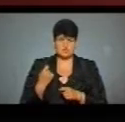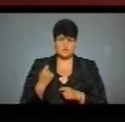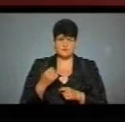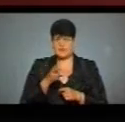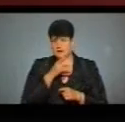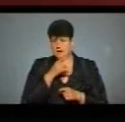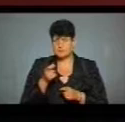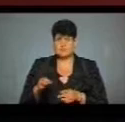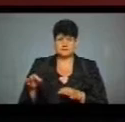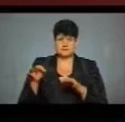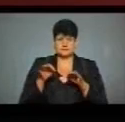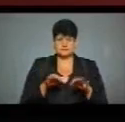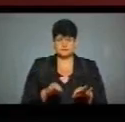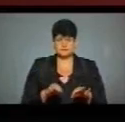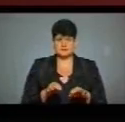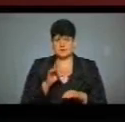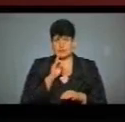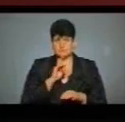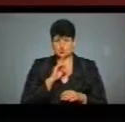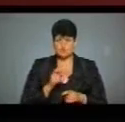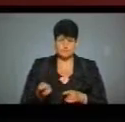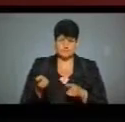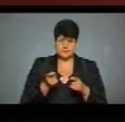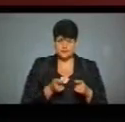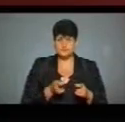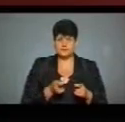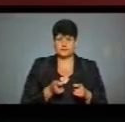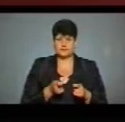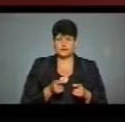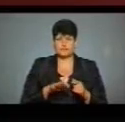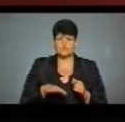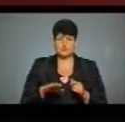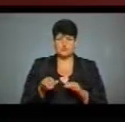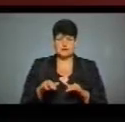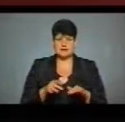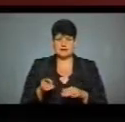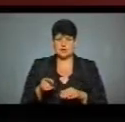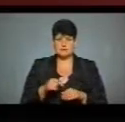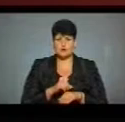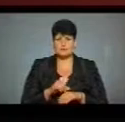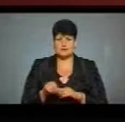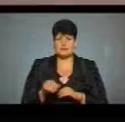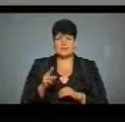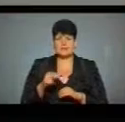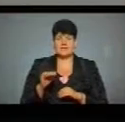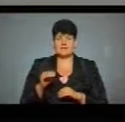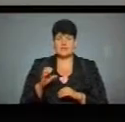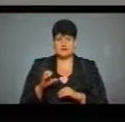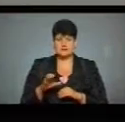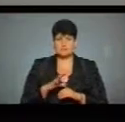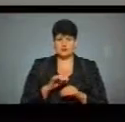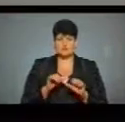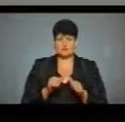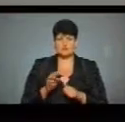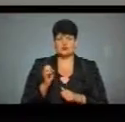строків транзитних перевезень, тимчасового везення, в зоні діяльності Тернопільської митниці ДФС були оформлені в